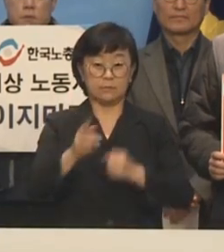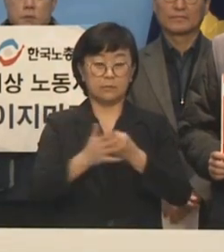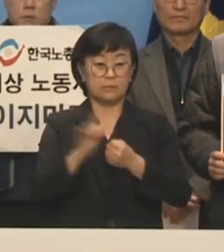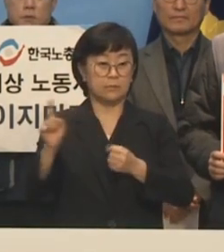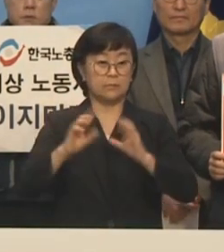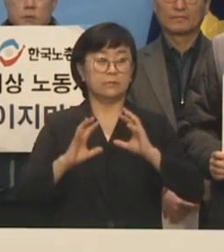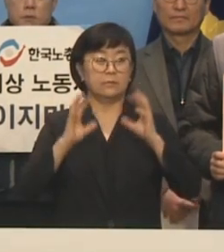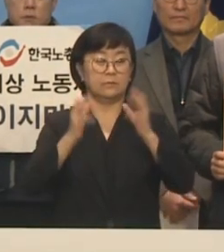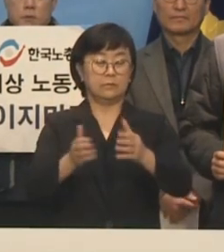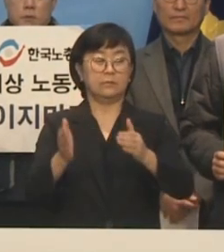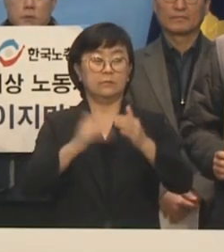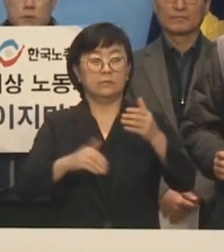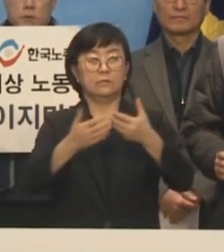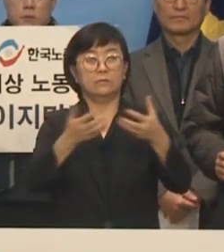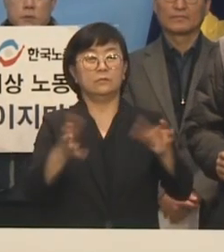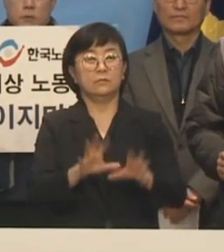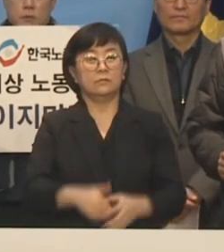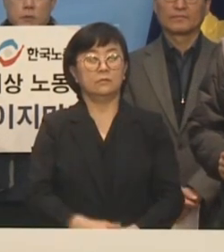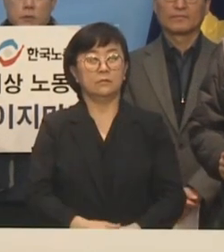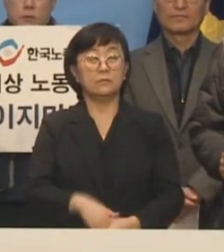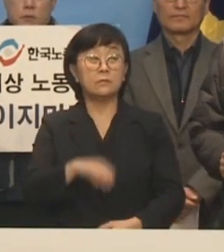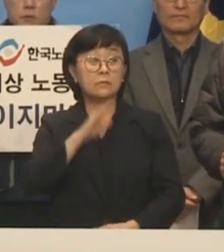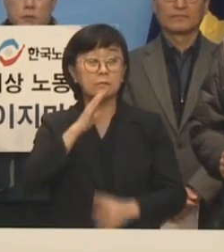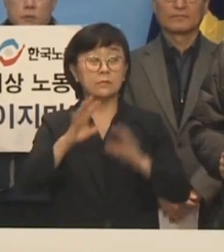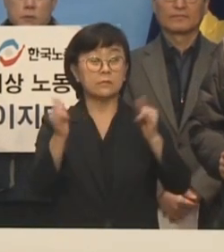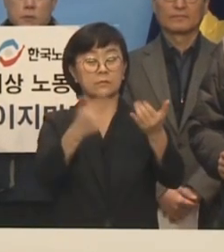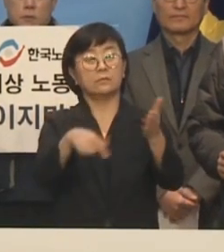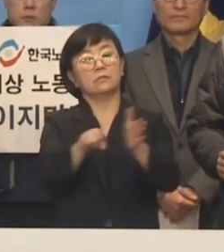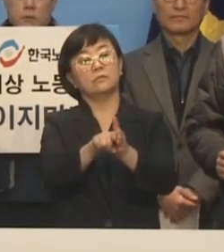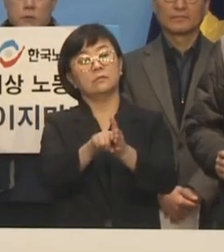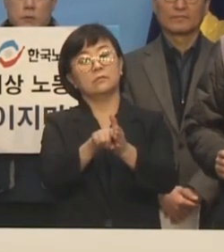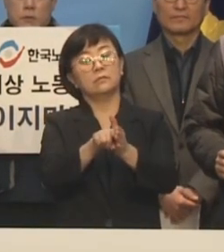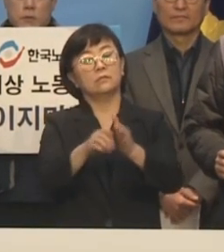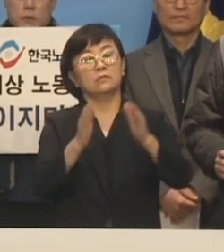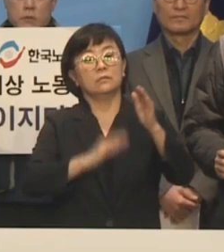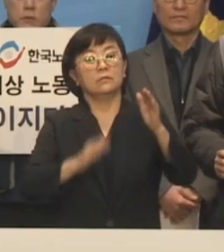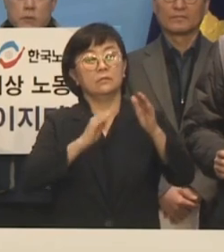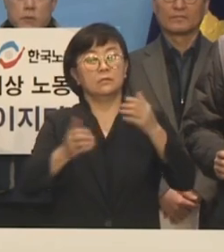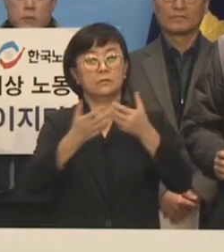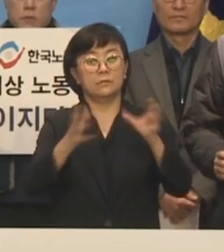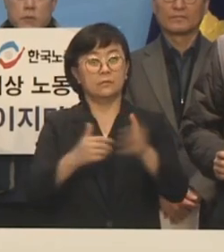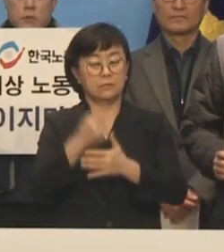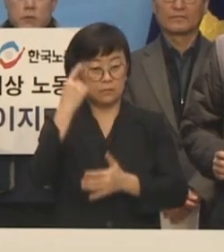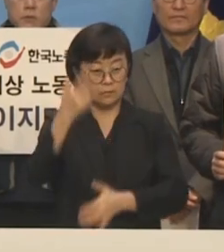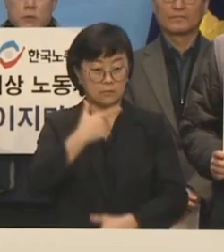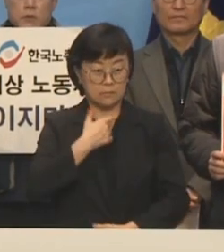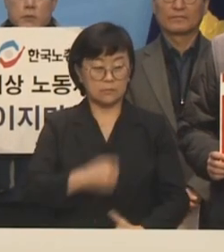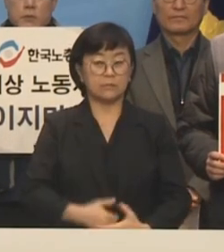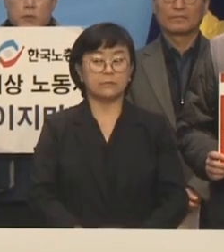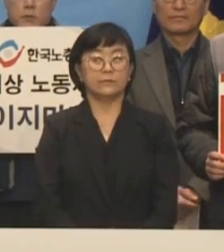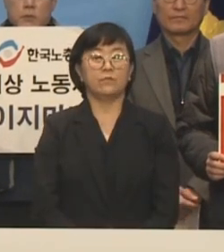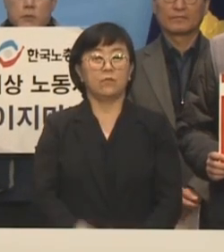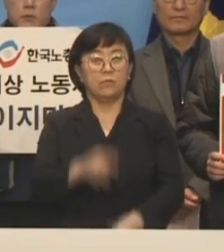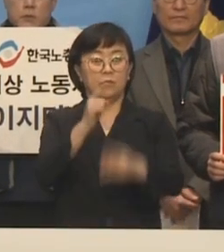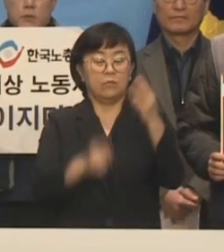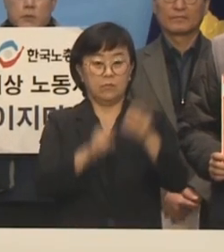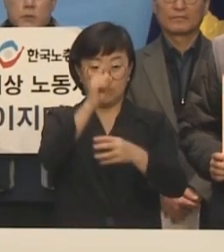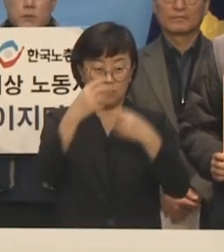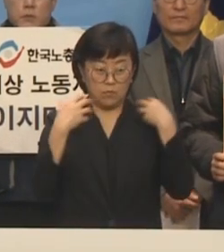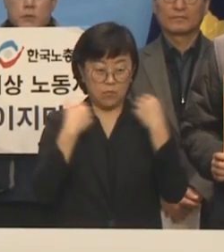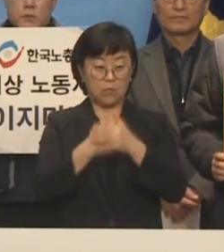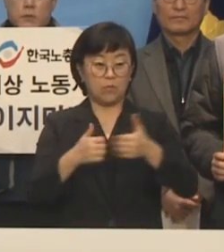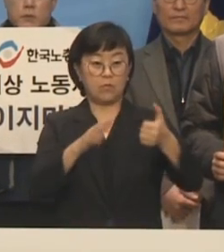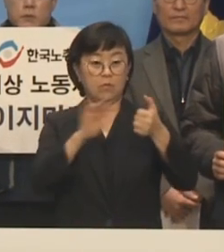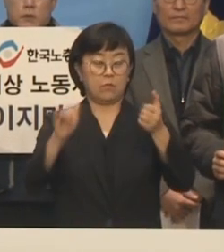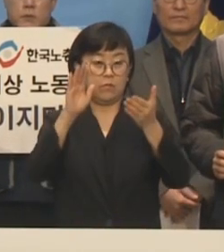나라 공당입니까? 진정 국민을 위한 공당인지 묻지 않을 수가 없습니다. 윤석열 정부는